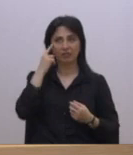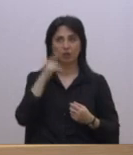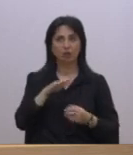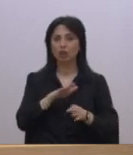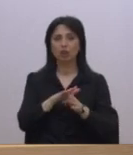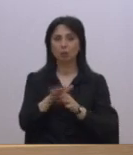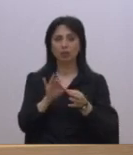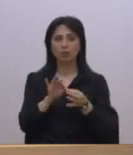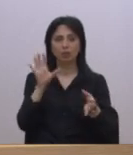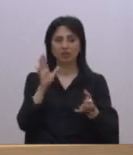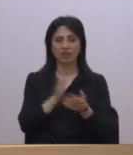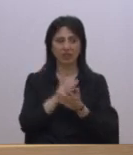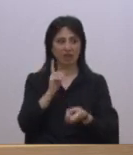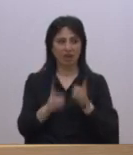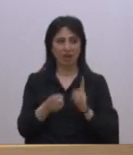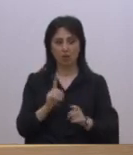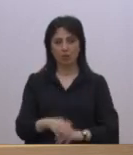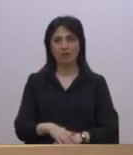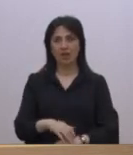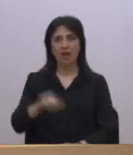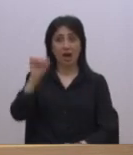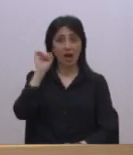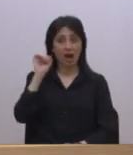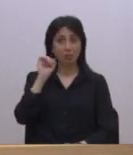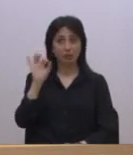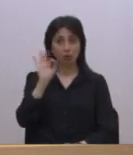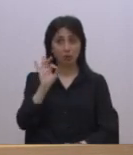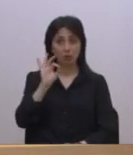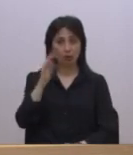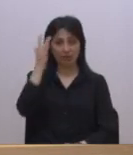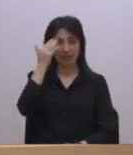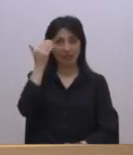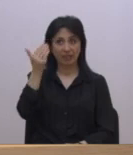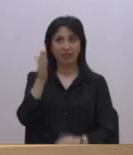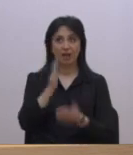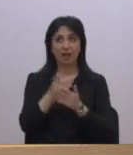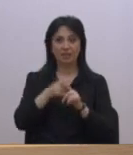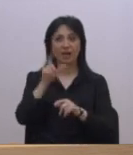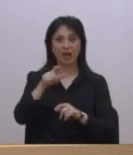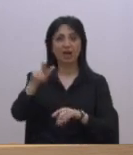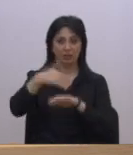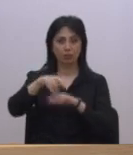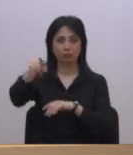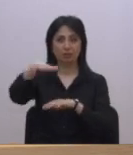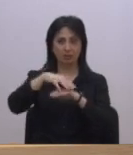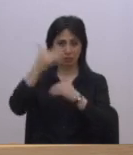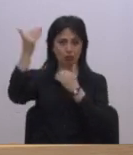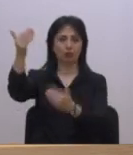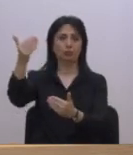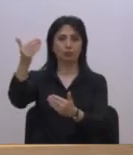სულიად მოწყვეტილი არის რეალობას. ზვიად გამსახურდიას იდეალები. არის ის ხალხი, რომელიც ახლა პარლამენტთან